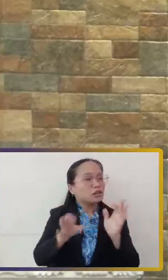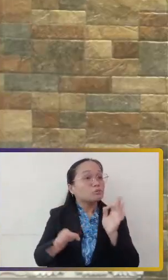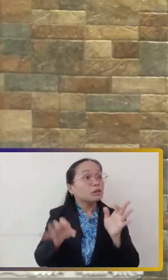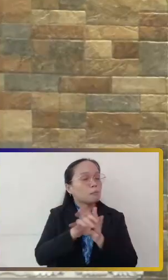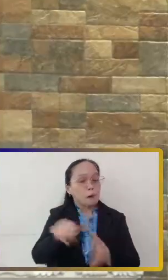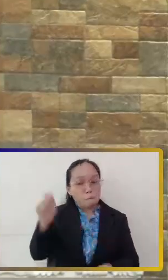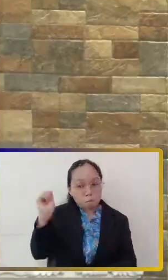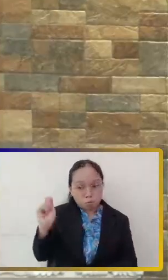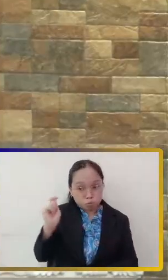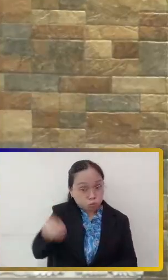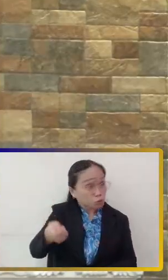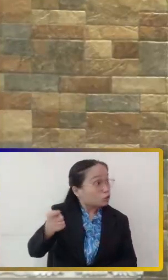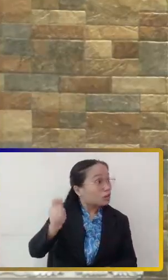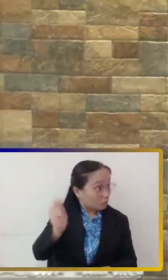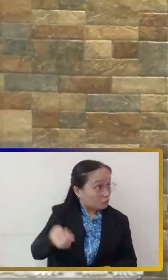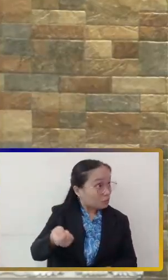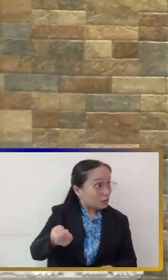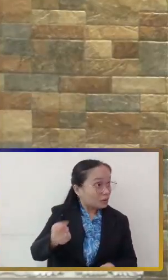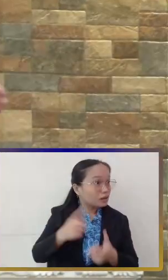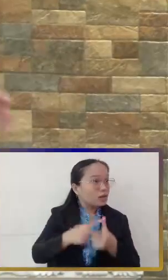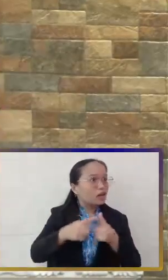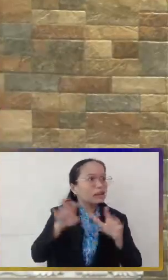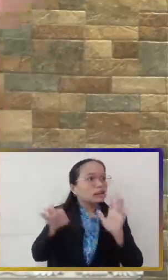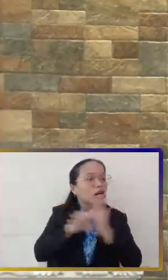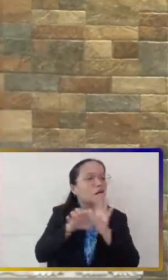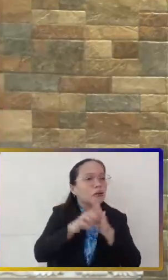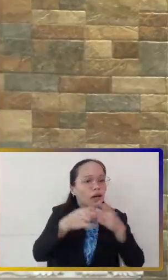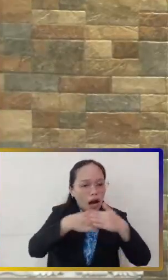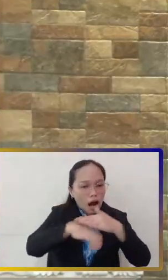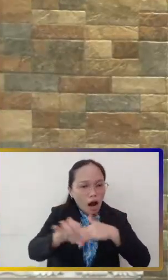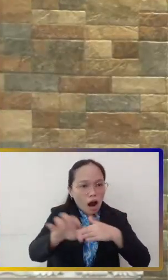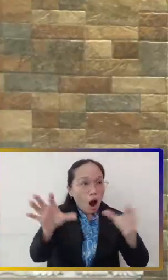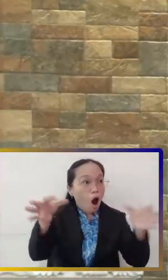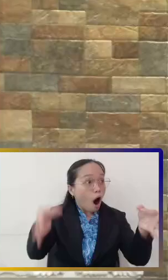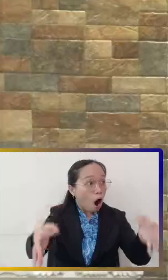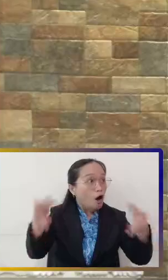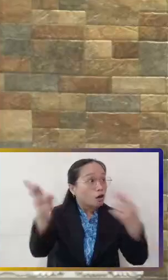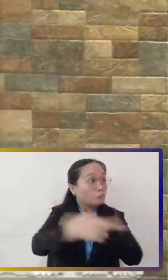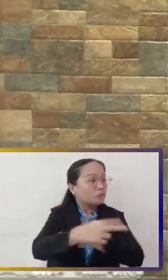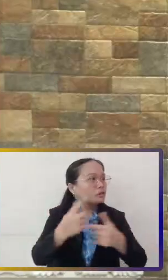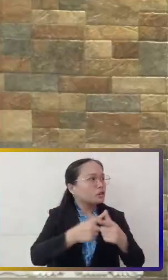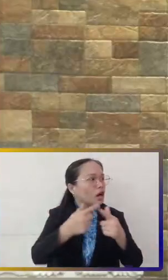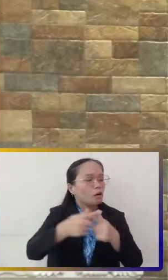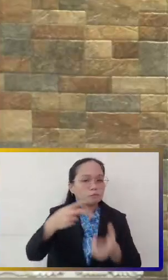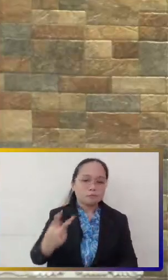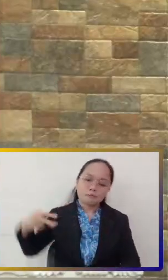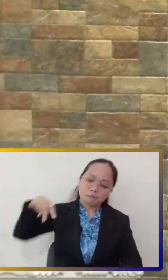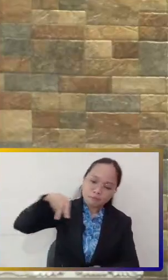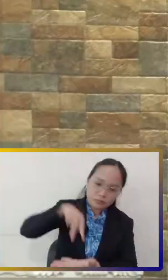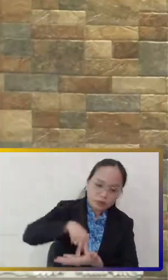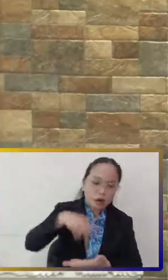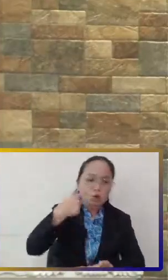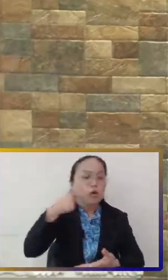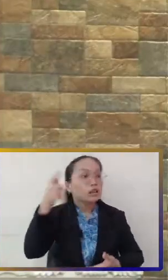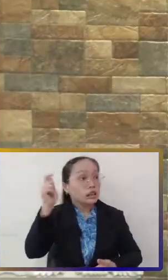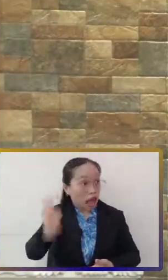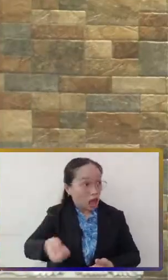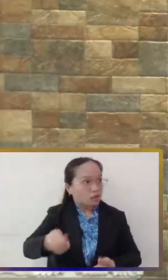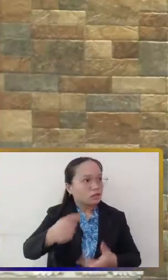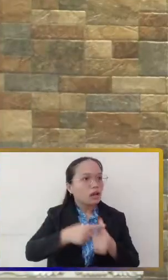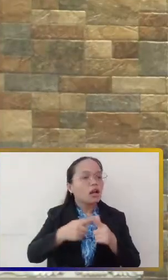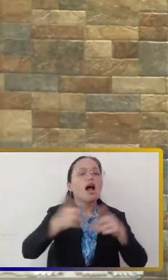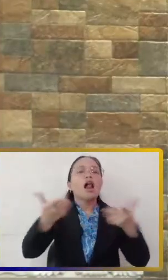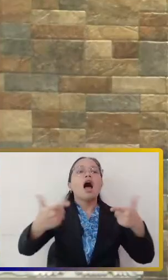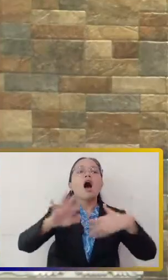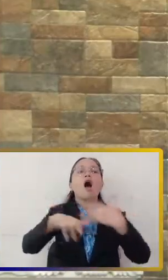judge, pag pumasok ka sa courtroom, pag tumayo po yung judge, paglabas ng judge, sasabihin ng isa doon, alright, tumayo po